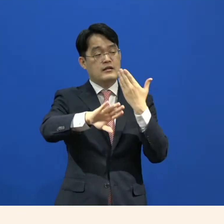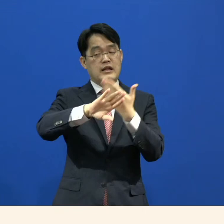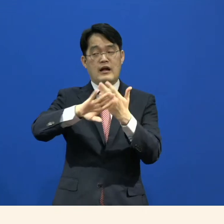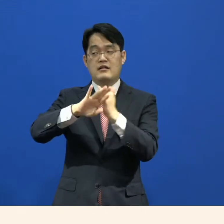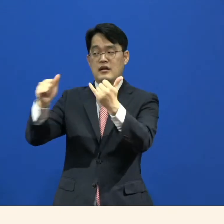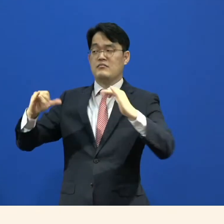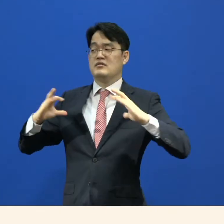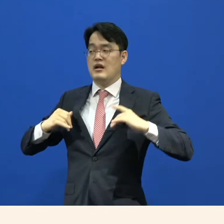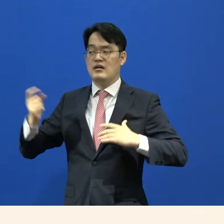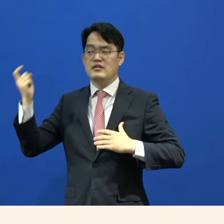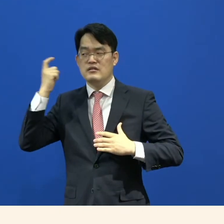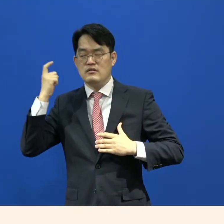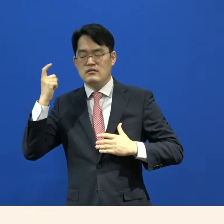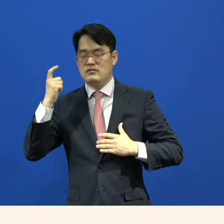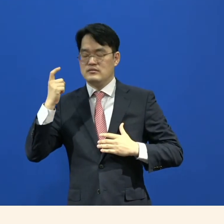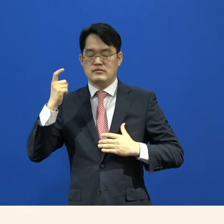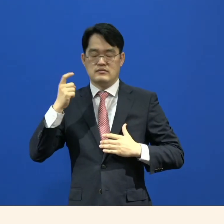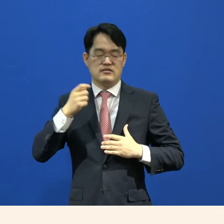별로 없습니다.